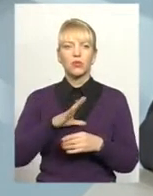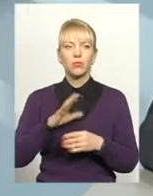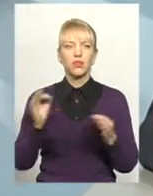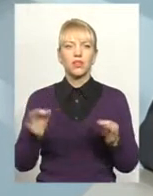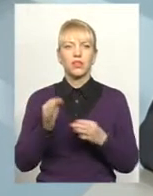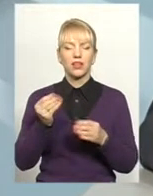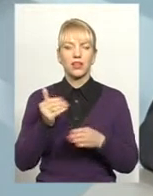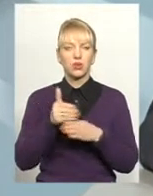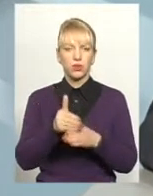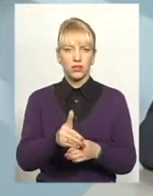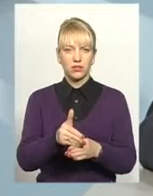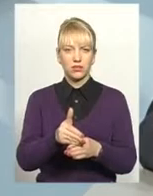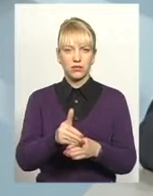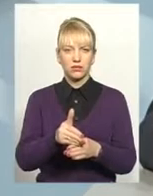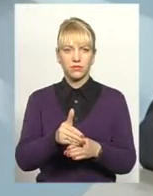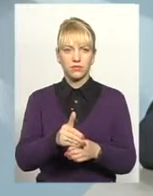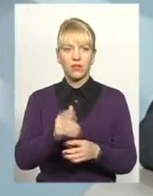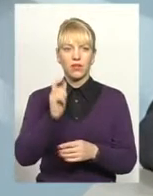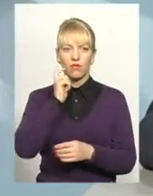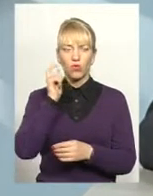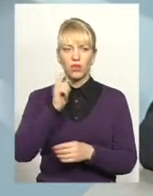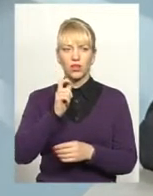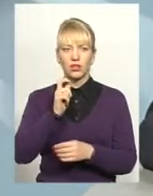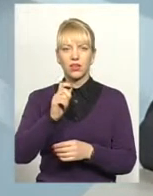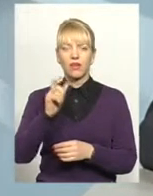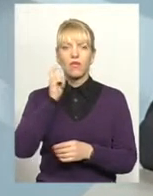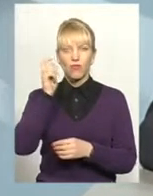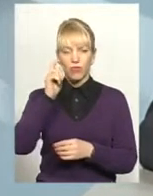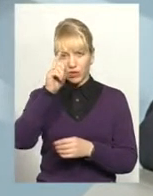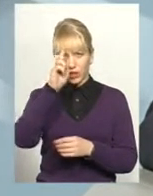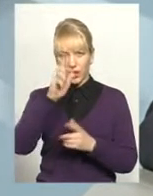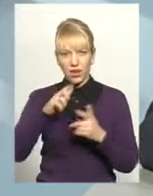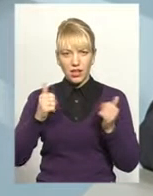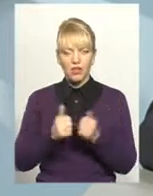дотацій в Україні. Все